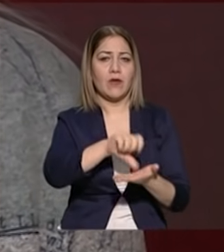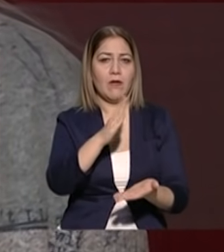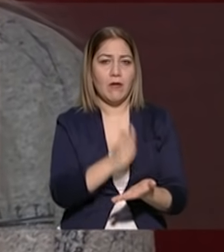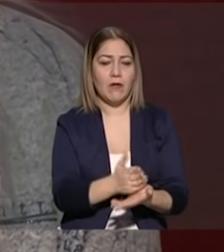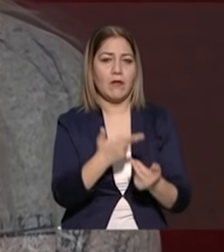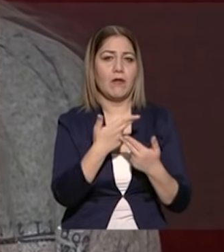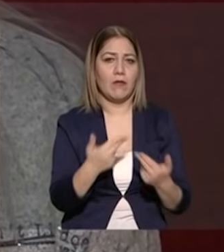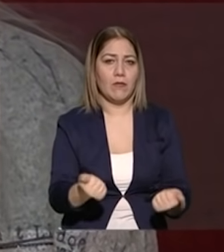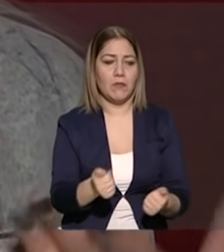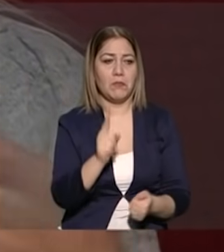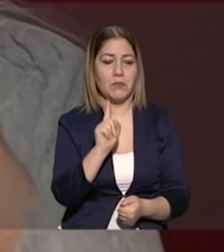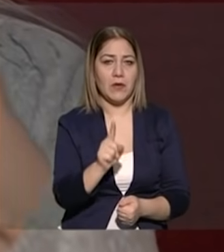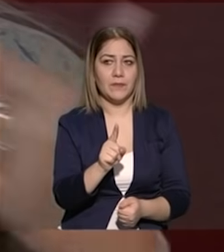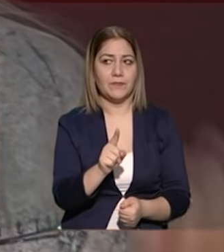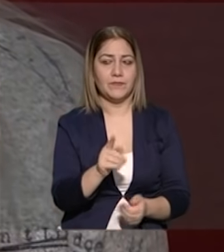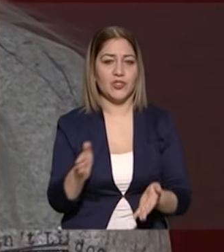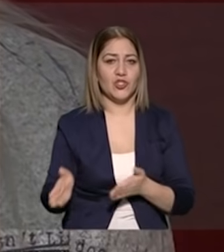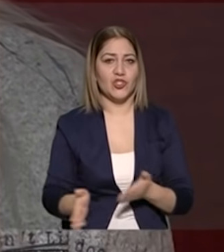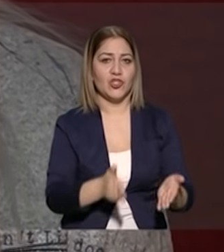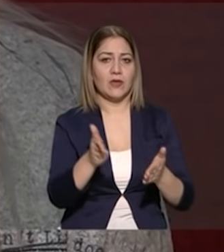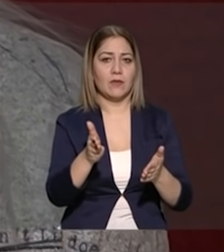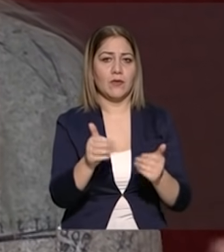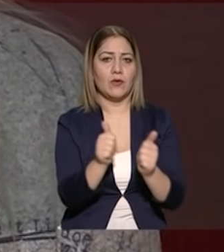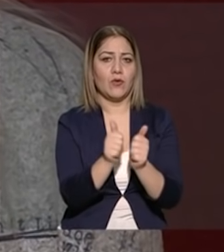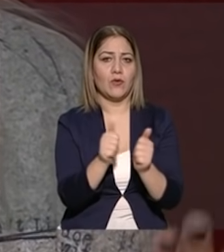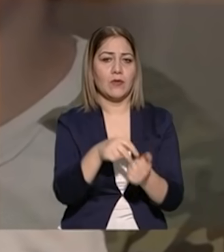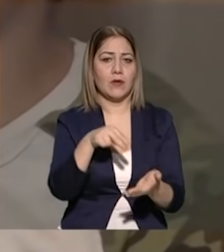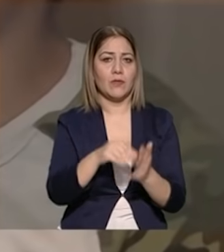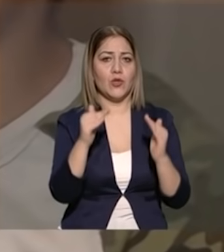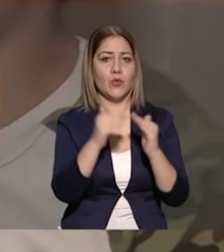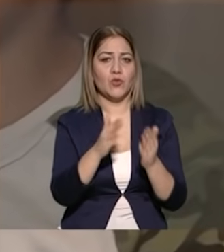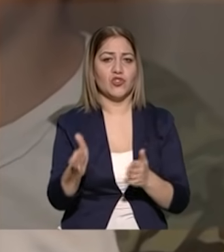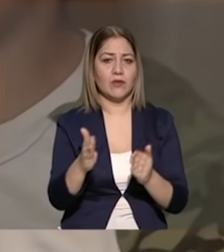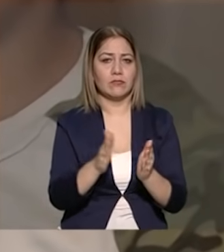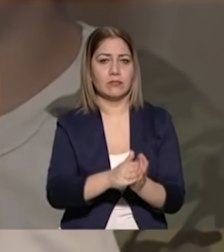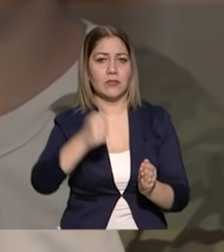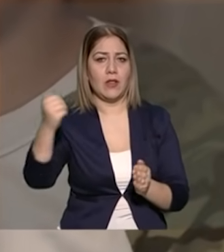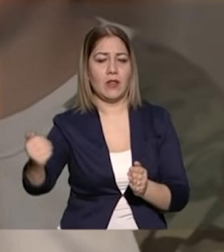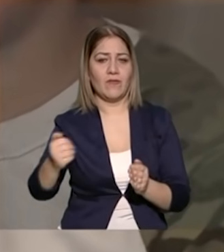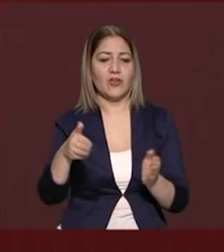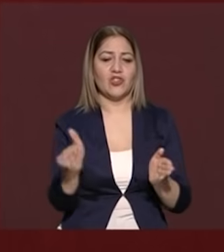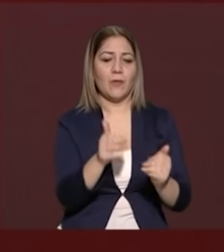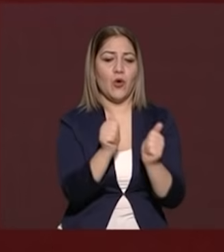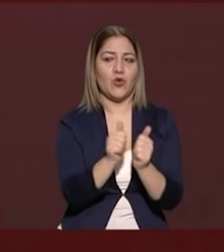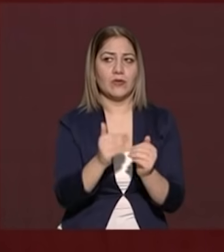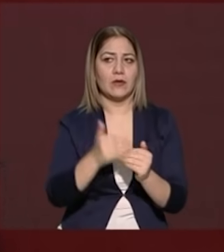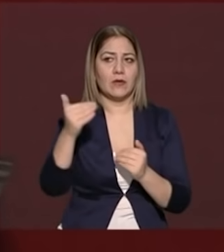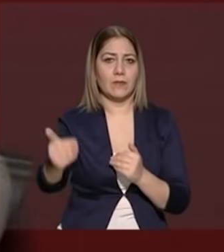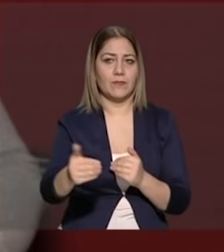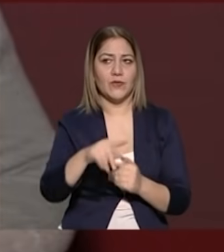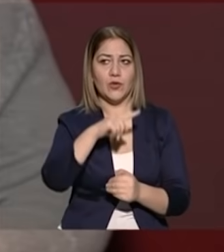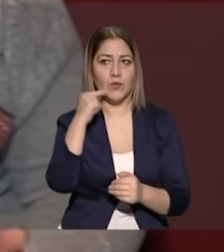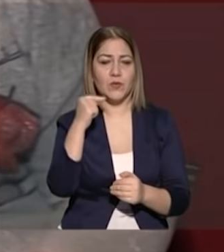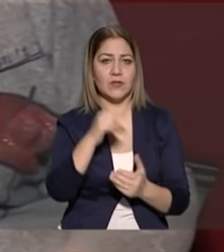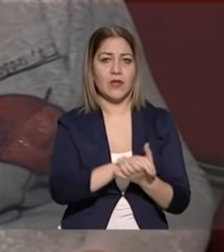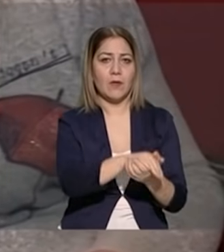չունեմ ասելու, բայց ճանապարհի եզրով են կանգնած, իսկ իմ տունը ճանապարհից բավականին հեռու է։ Խաղապան ասում է, ես